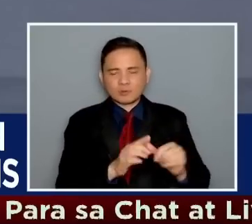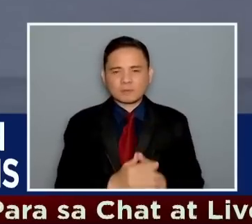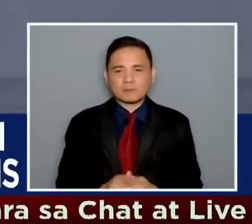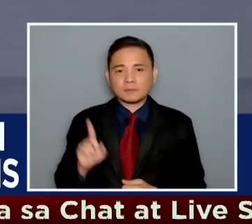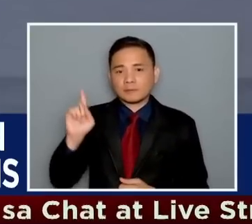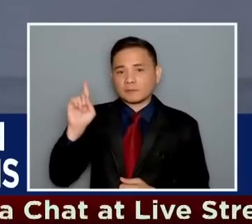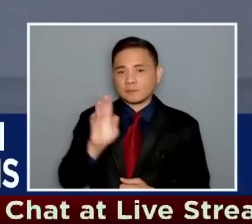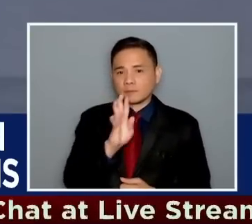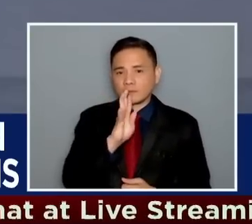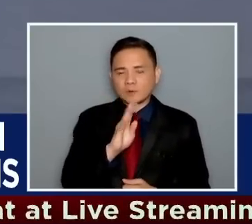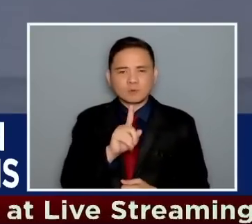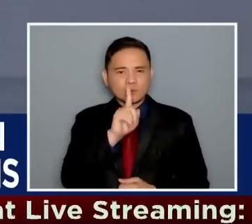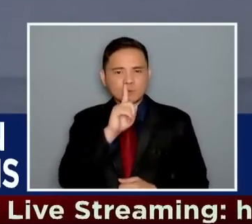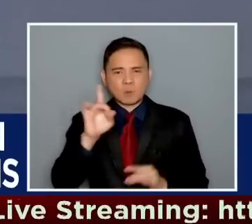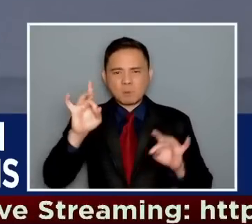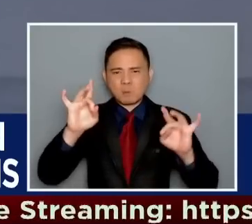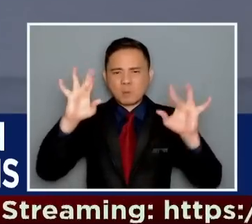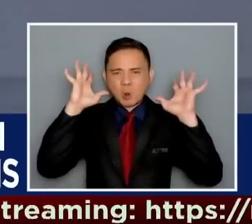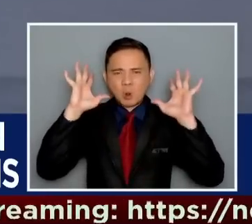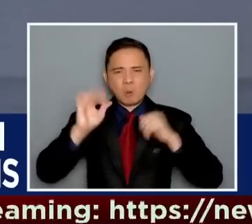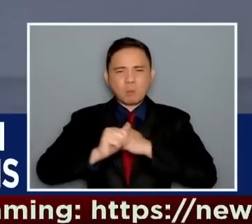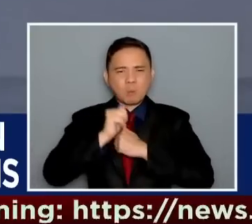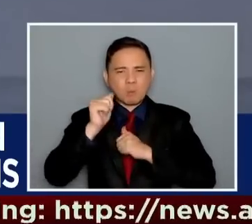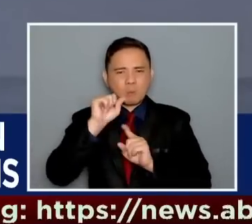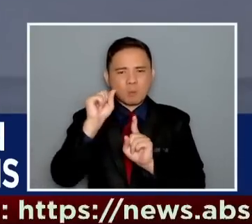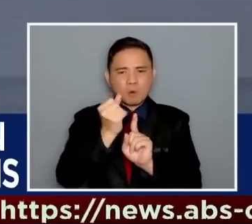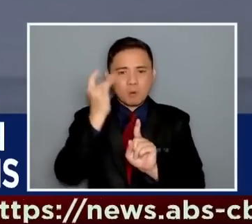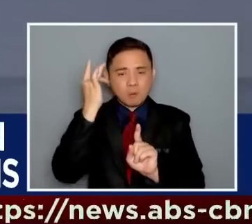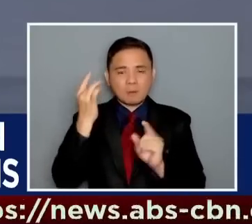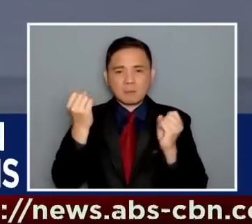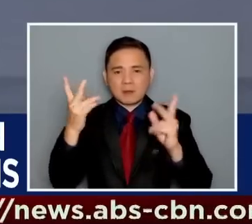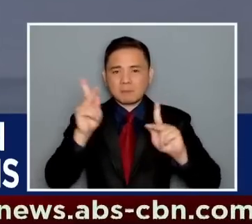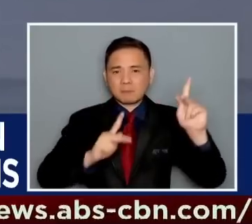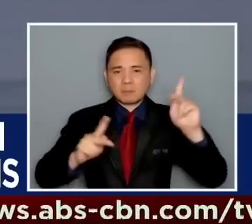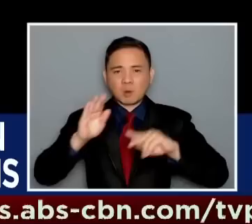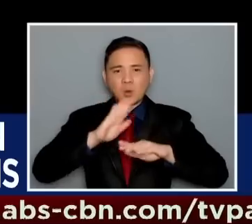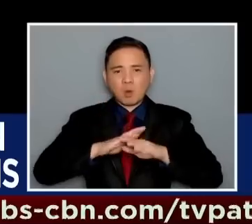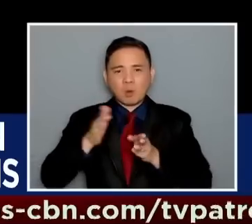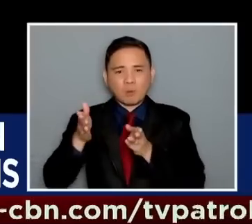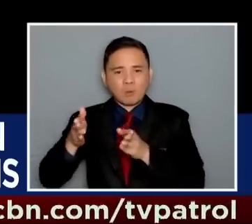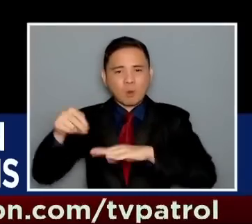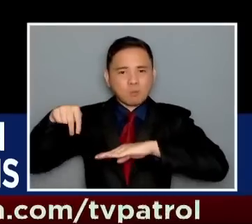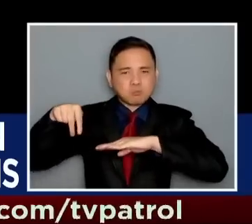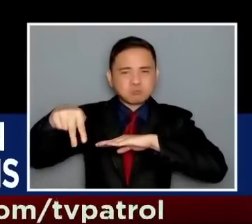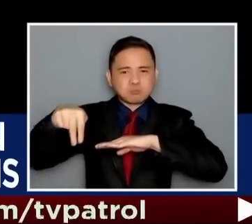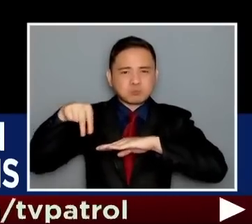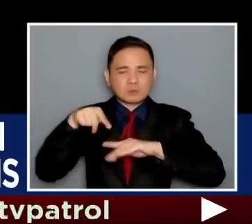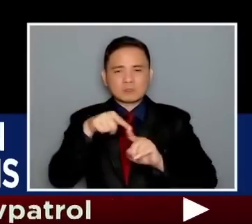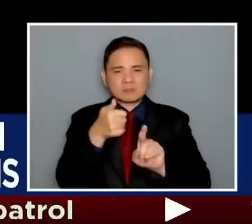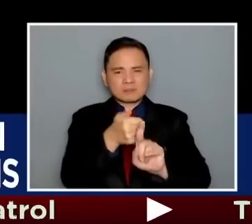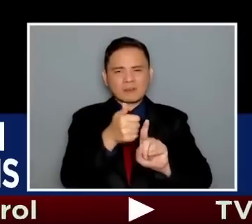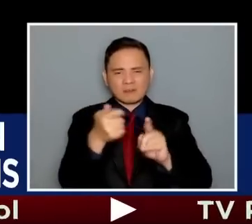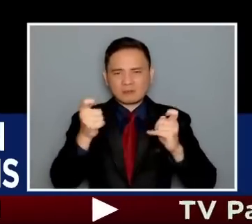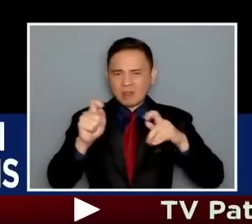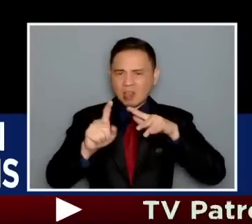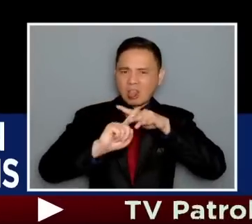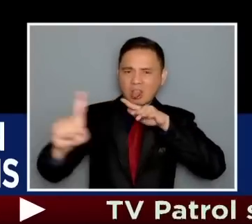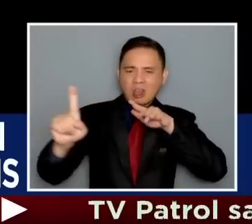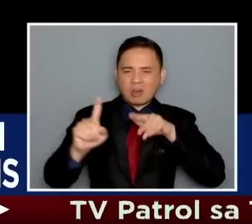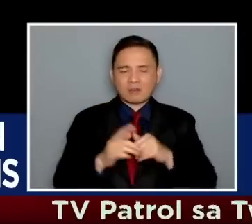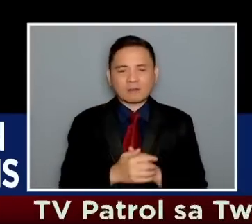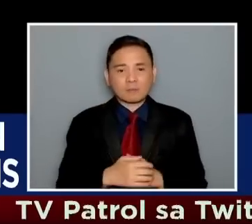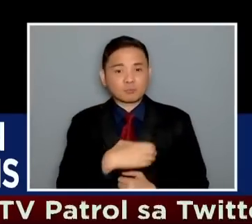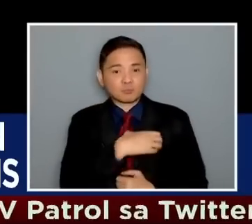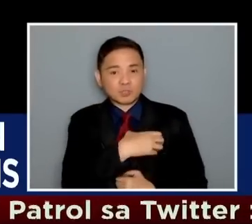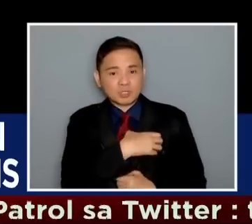maraming tao sa kalsada and walang patumangga itong driver na to na nag-escape. Inaalam din ng pulisya kung gumamit